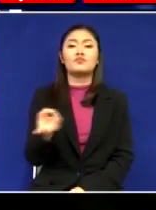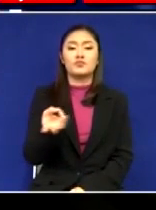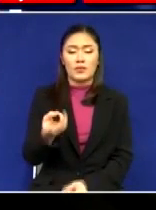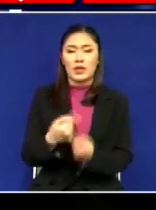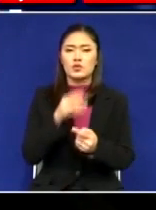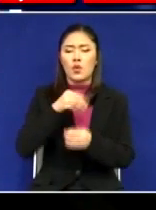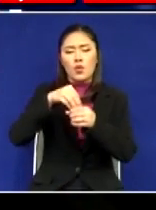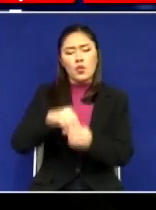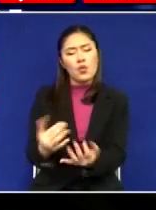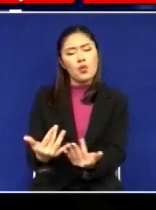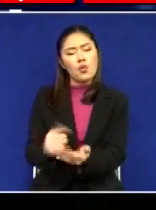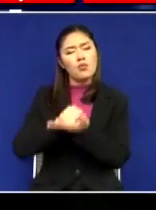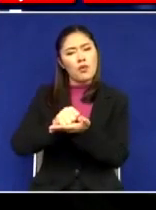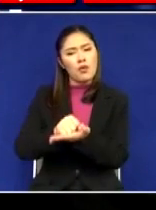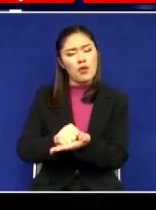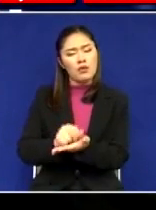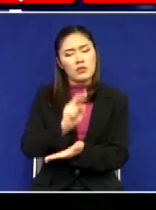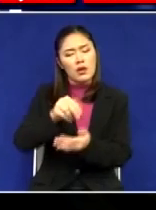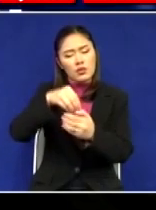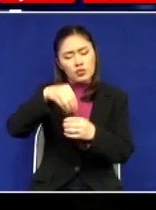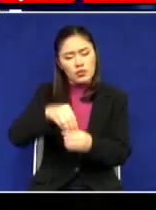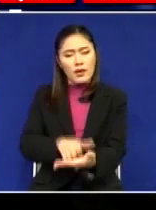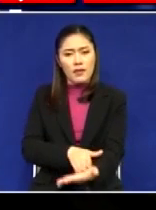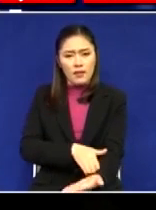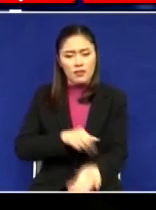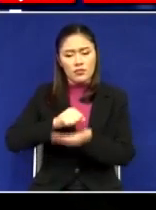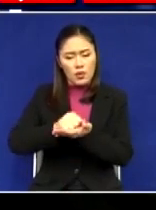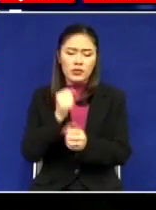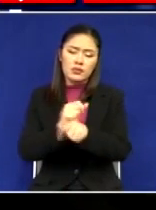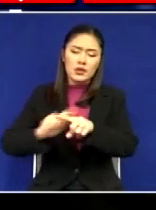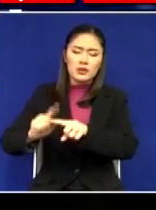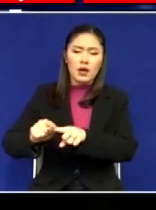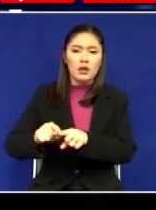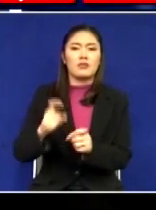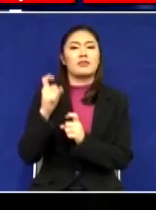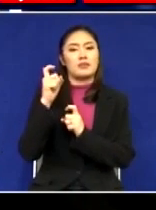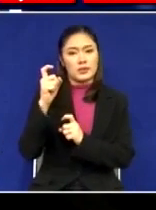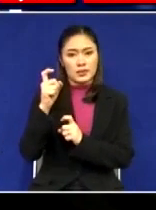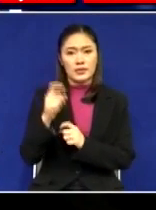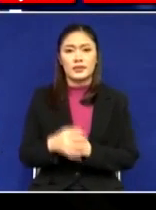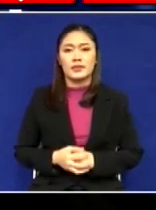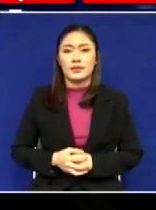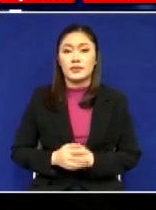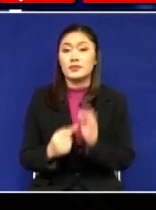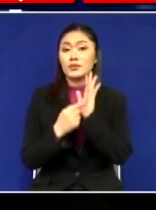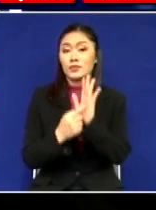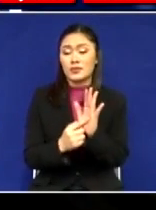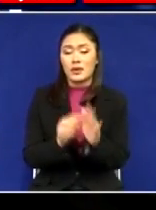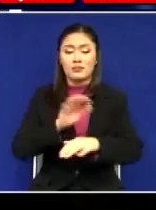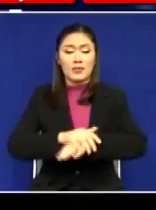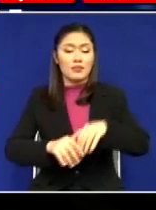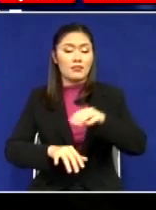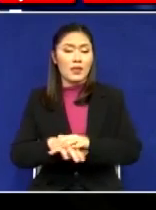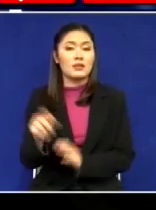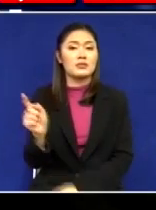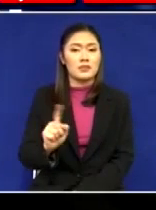อยู่รอรับบริการและใช้บริการนานเป็นชั่วโมงพวกนี้ก็จะถือว่าเป็นสถานที่เสี่ยงสูงนะครับลักษณะการสัมผัสอาจจะพิจารณาได้ตั้